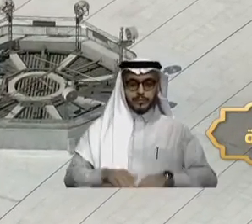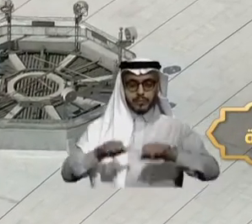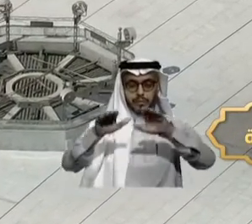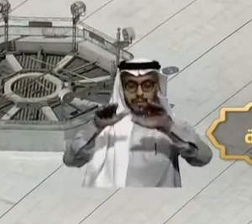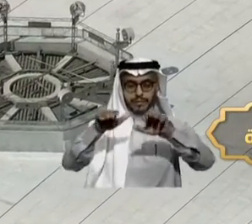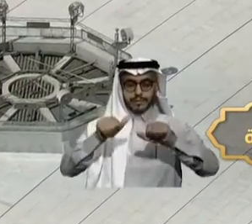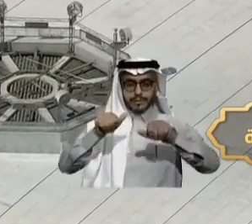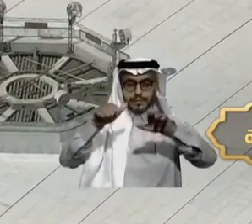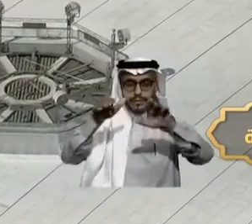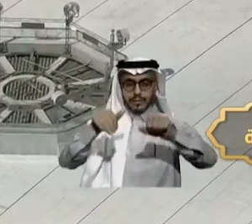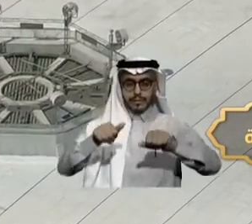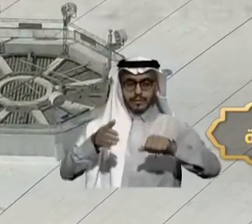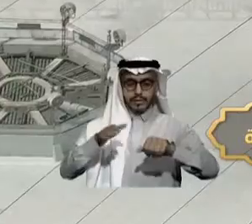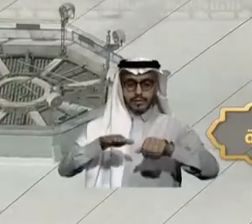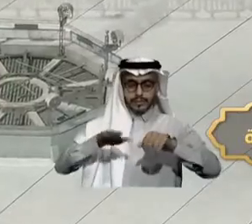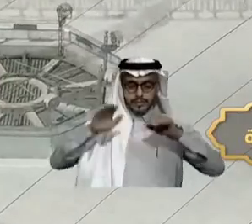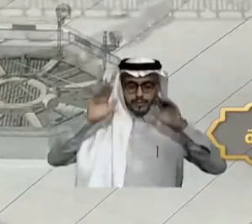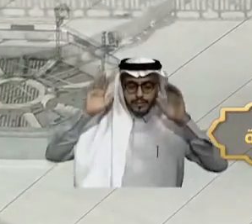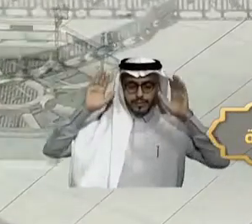حي على الصلاة،